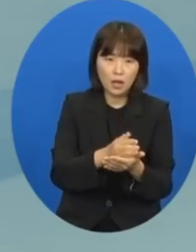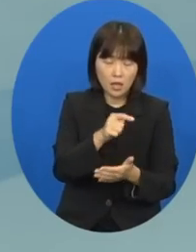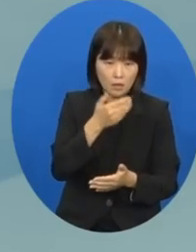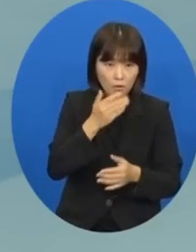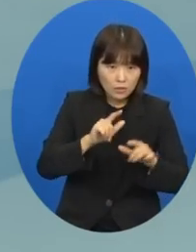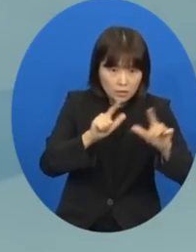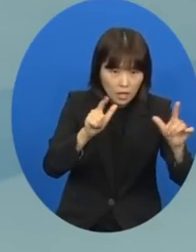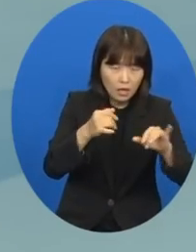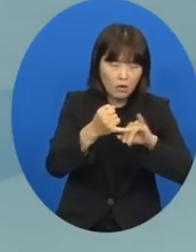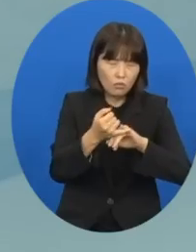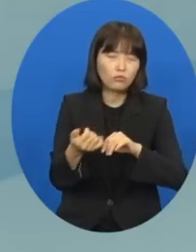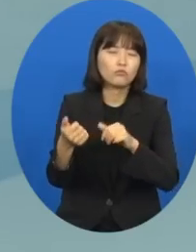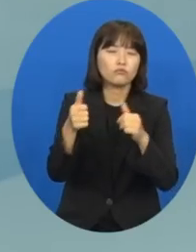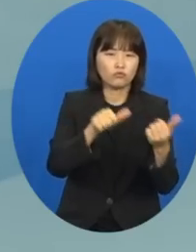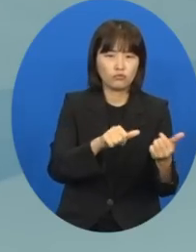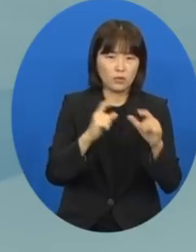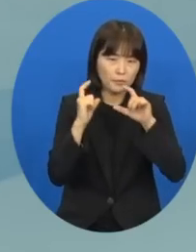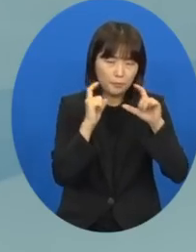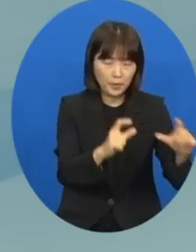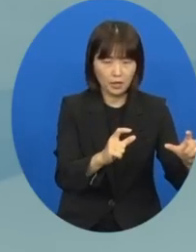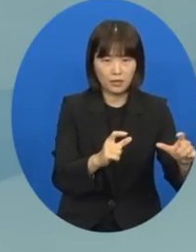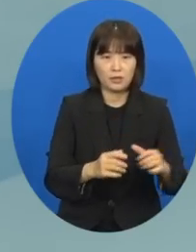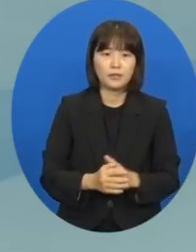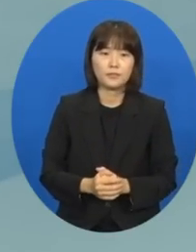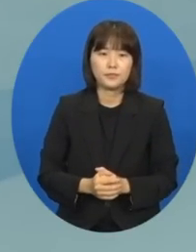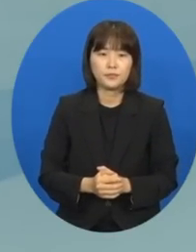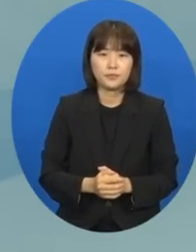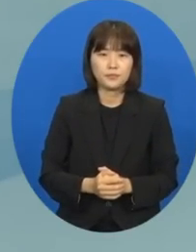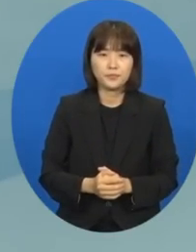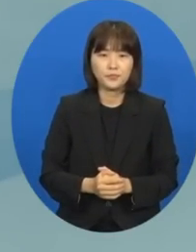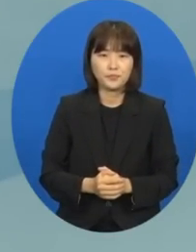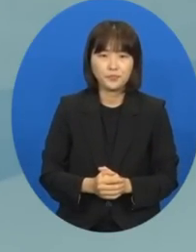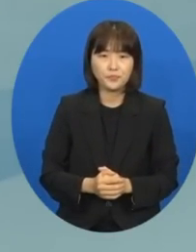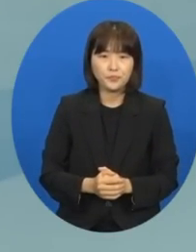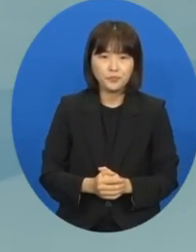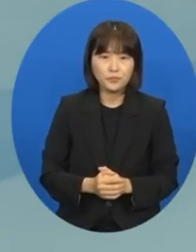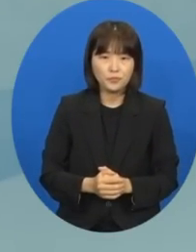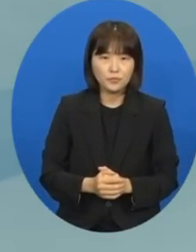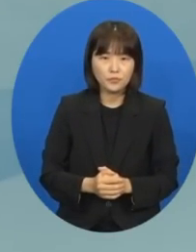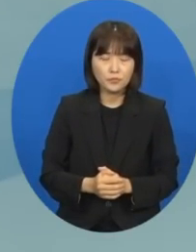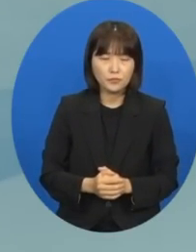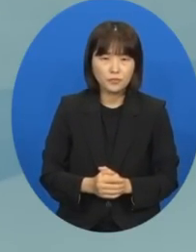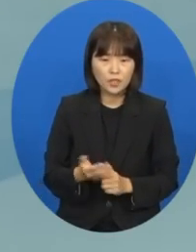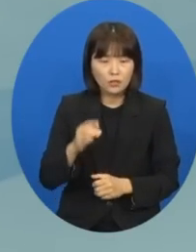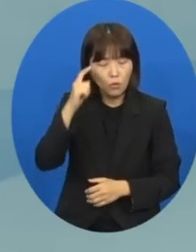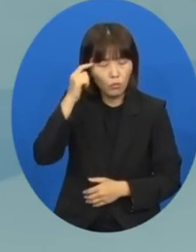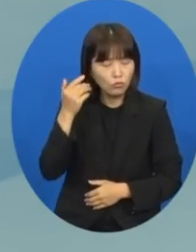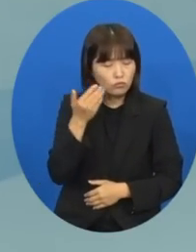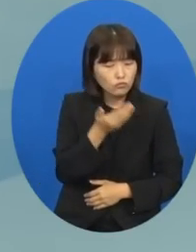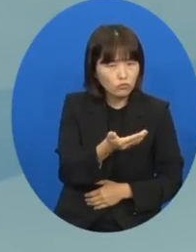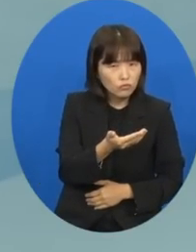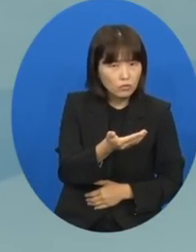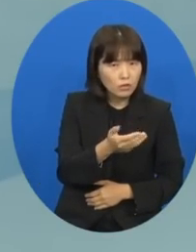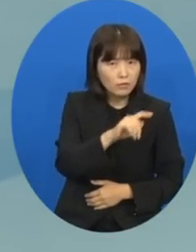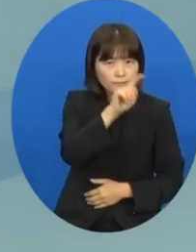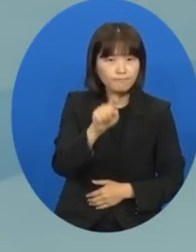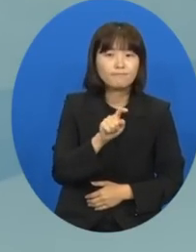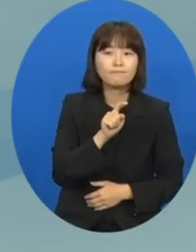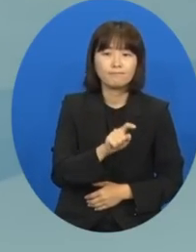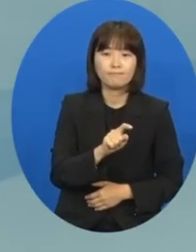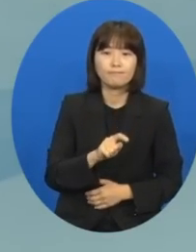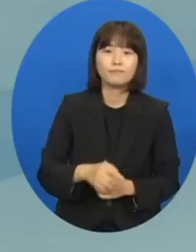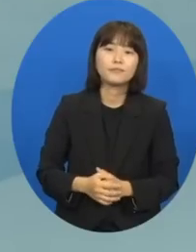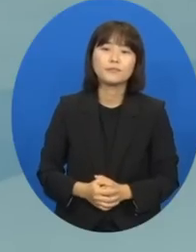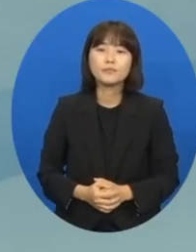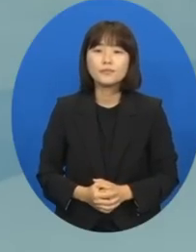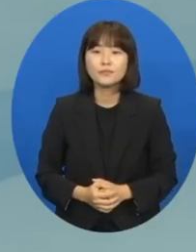죽으리라 하시니라. 먹으면 반드시 죽는데요, 먹을 것 죽는데 왜 주셨을까? 그 이상하지 않습니까? 근데